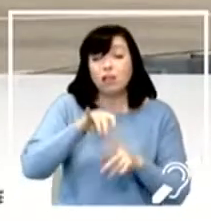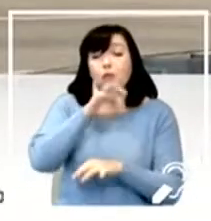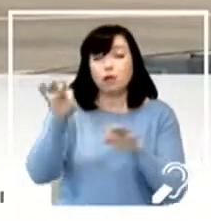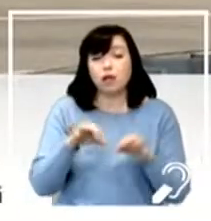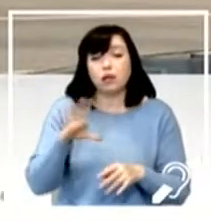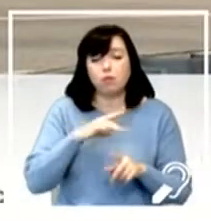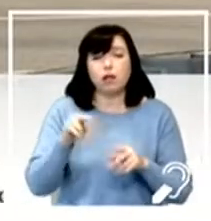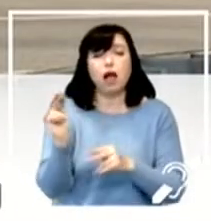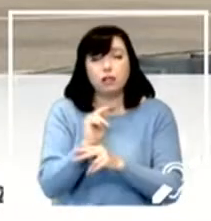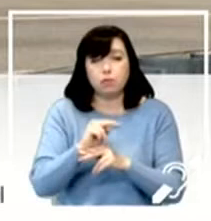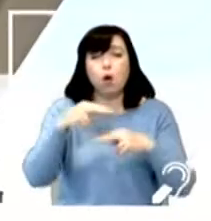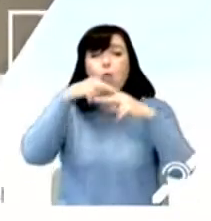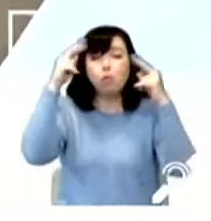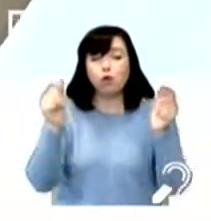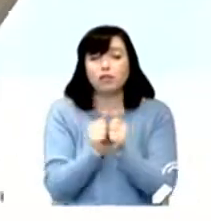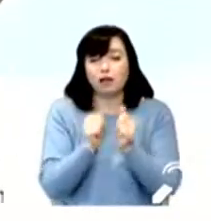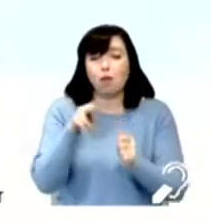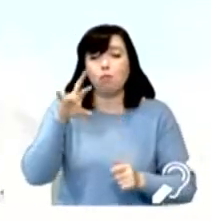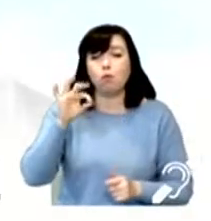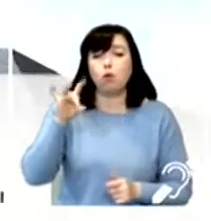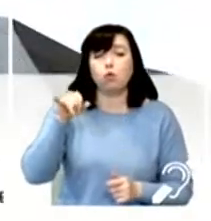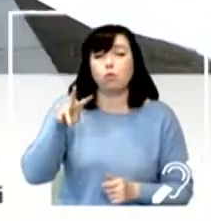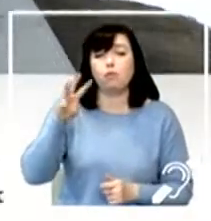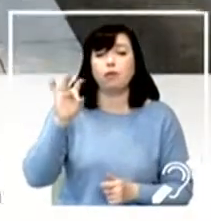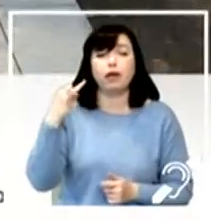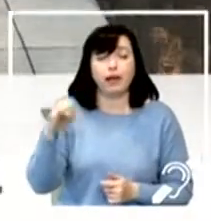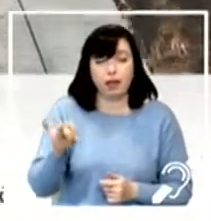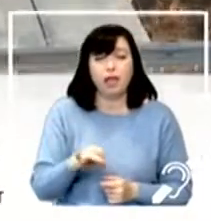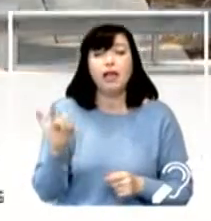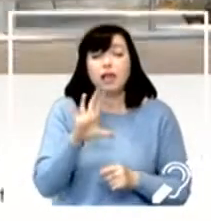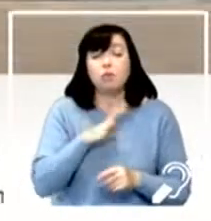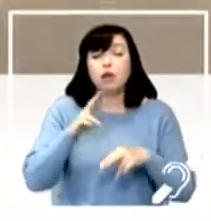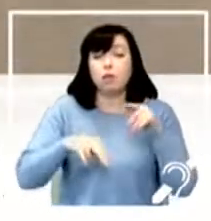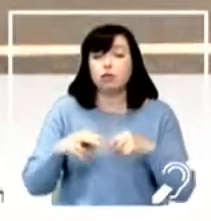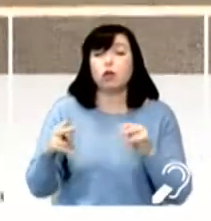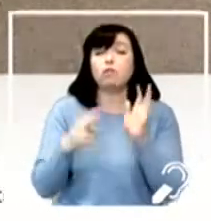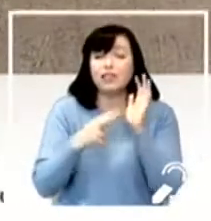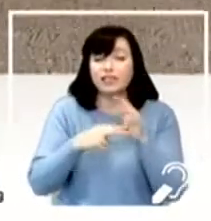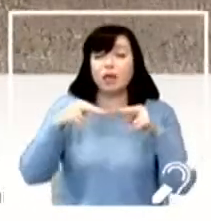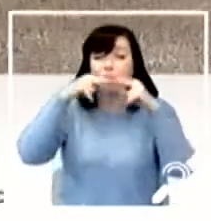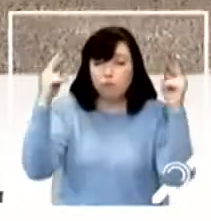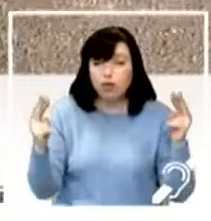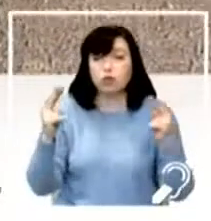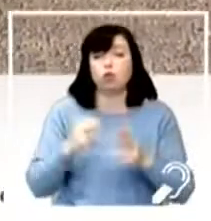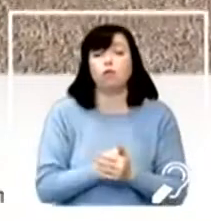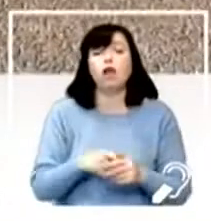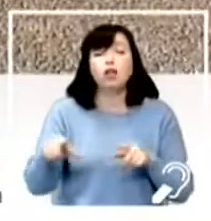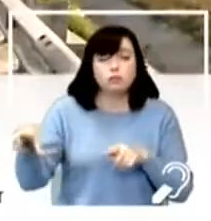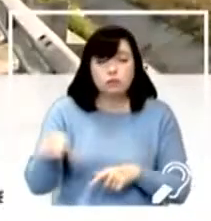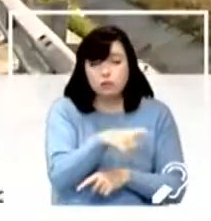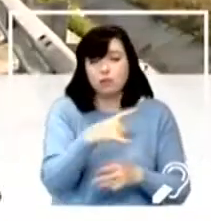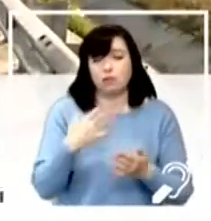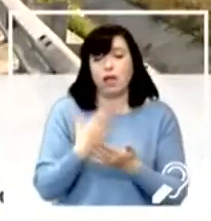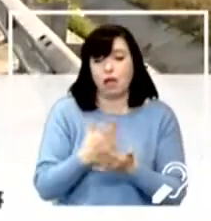fost reabilitat podul de lângă satul Porumbrei și au fost construite alte 7 poduri și 19 podețe. Șoseaua are o lungime de